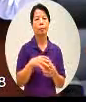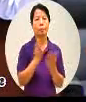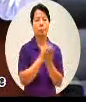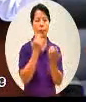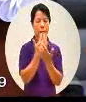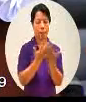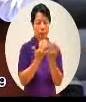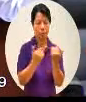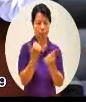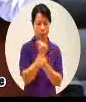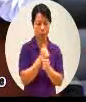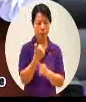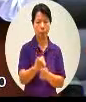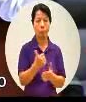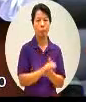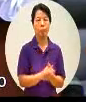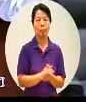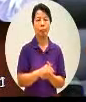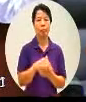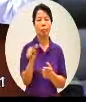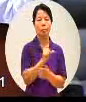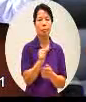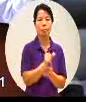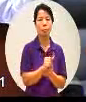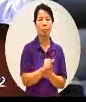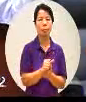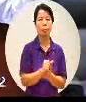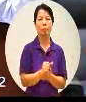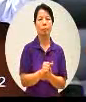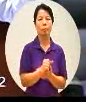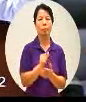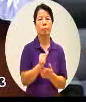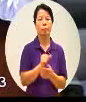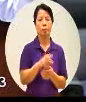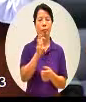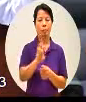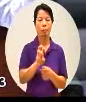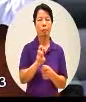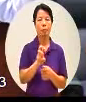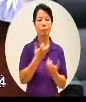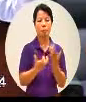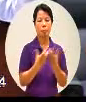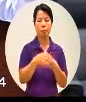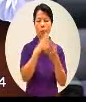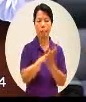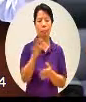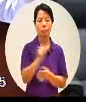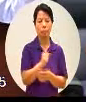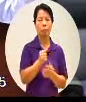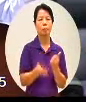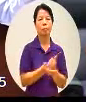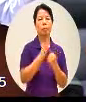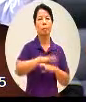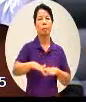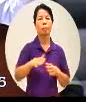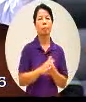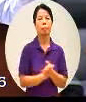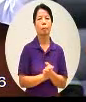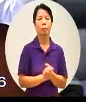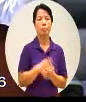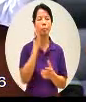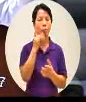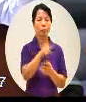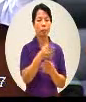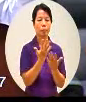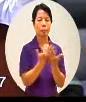囡仔拢足够的，无问题嘛。五科五六三十，我三十分可以全部拿到。可是如果这个小孩子